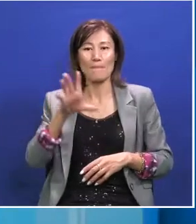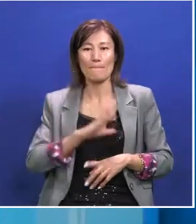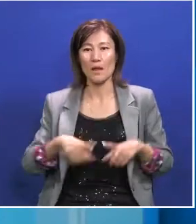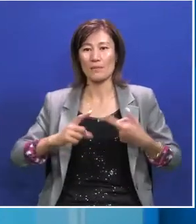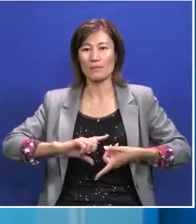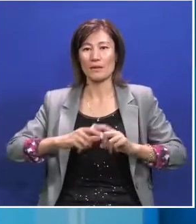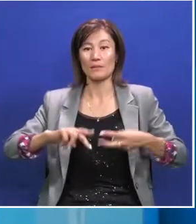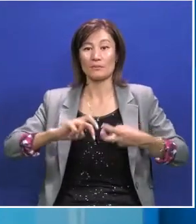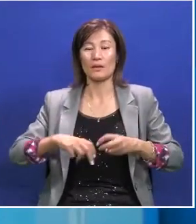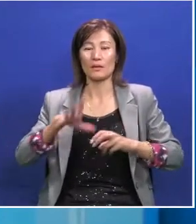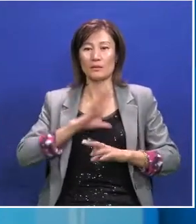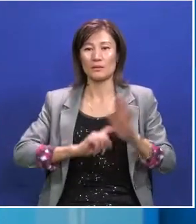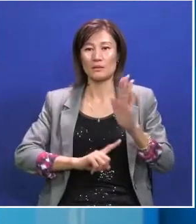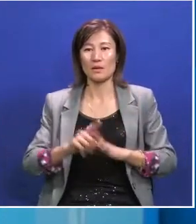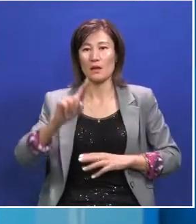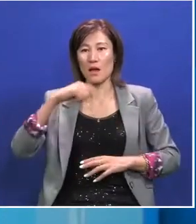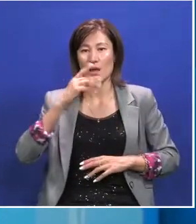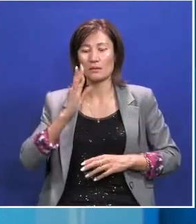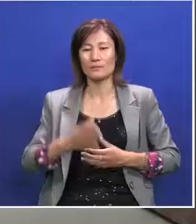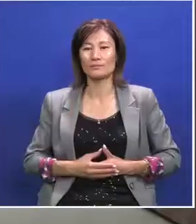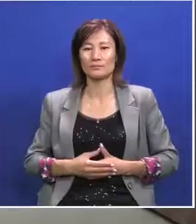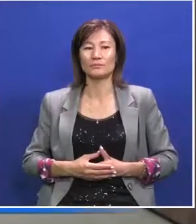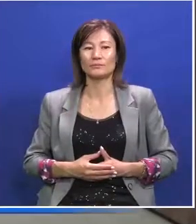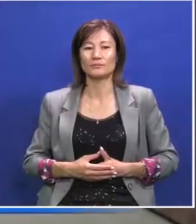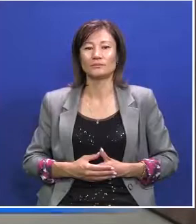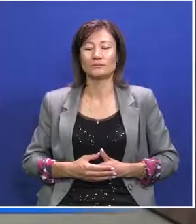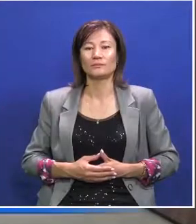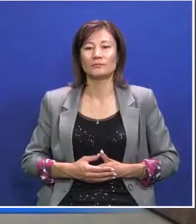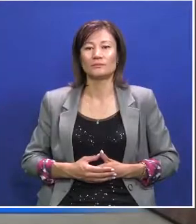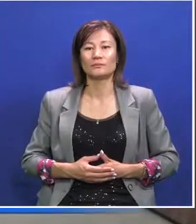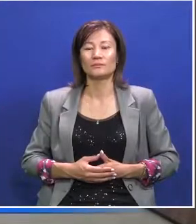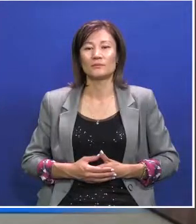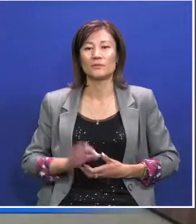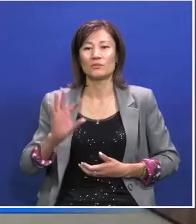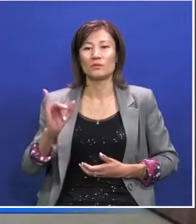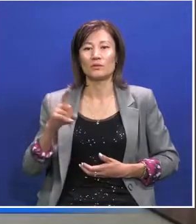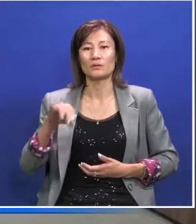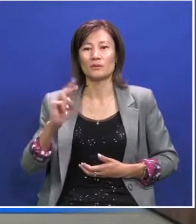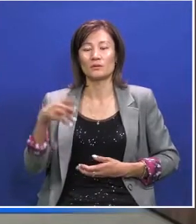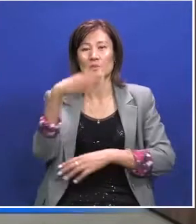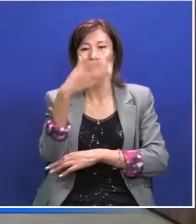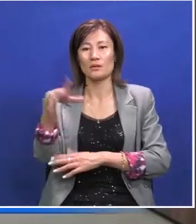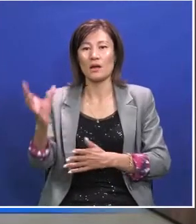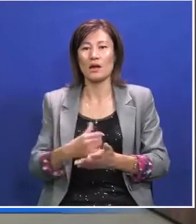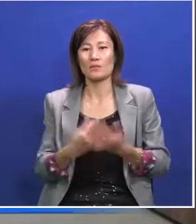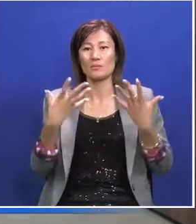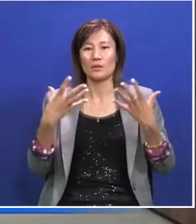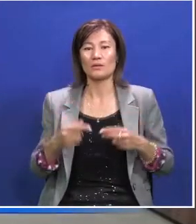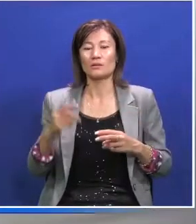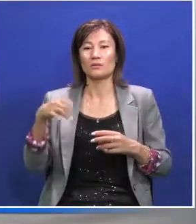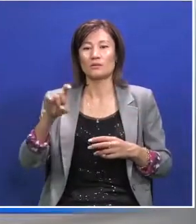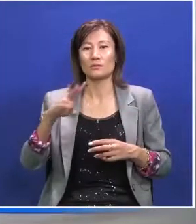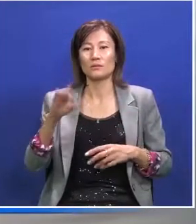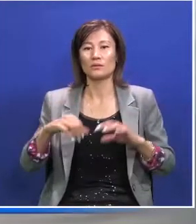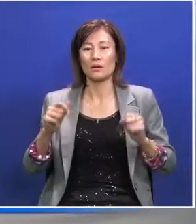бірқатар өзекті мәселелердің шешілетінін айтады. Өтіп жатқан санақ тәуелсіздік алғаннан бергі үшінші науқан.